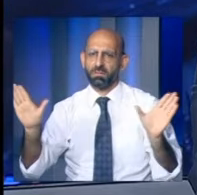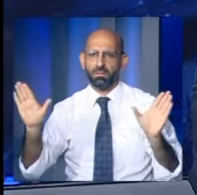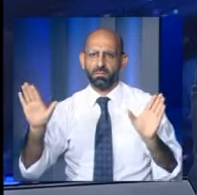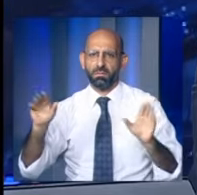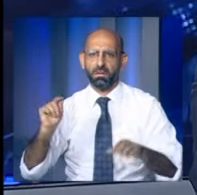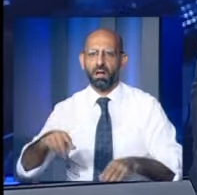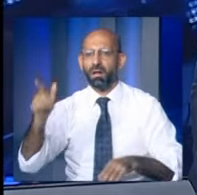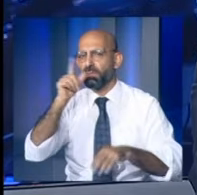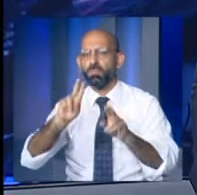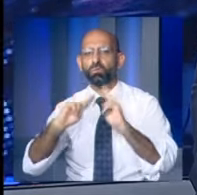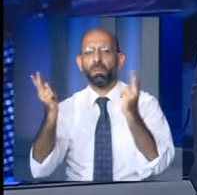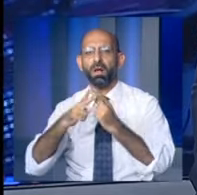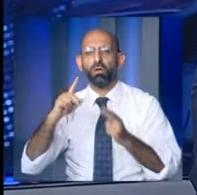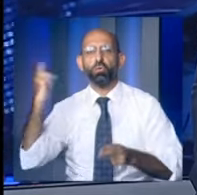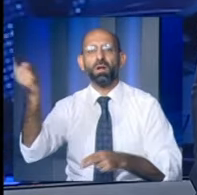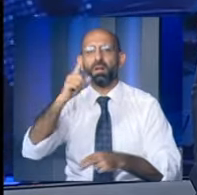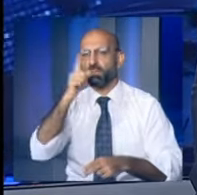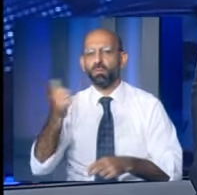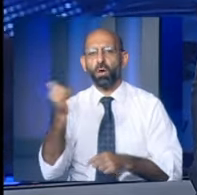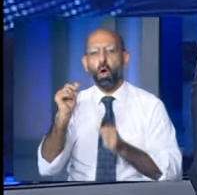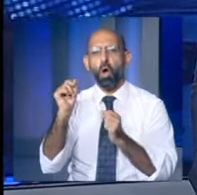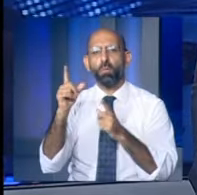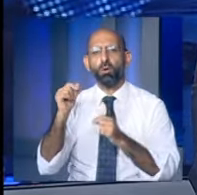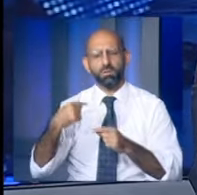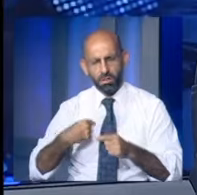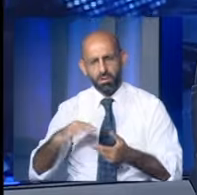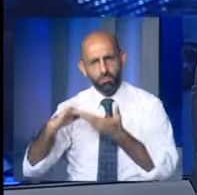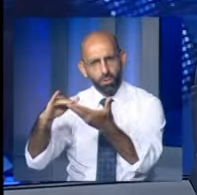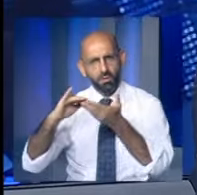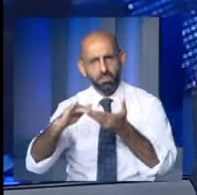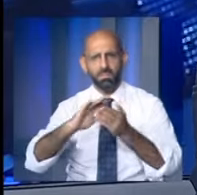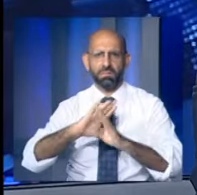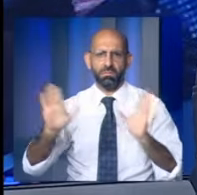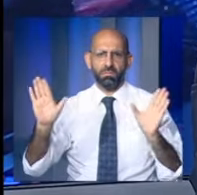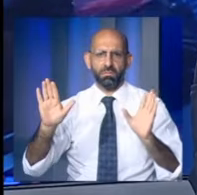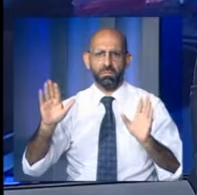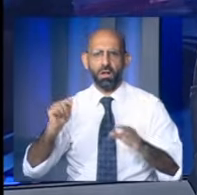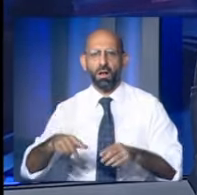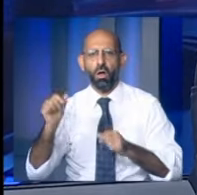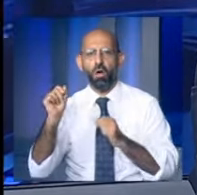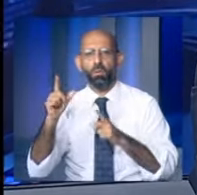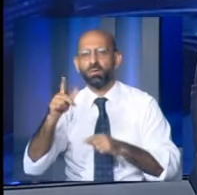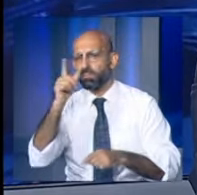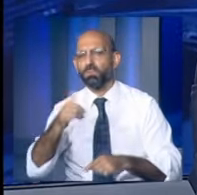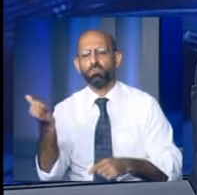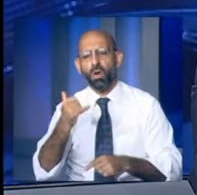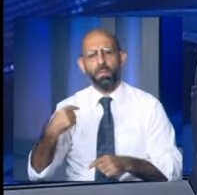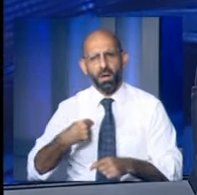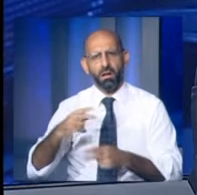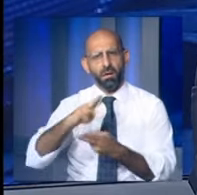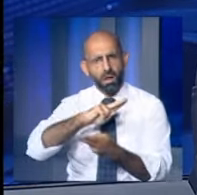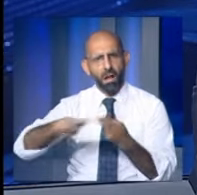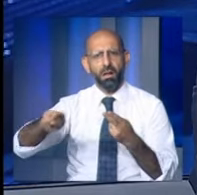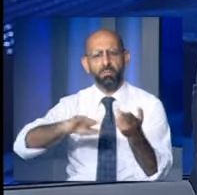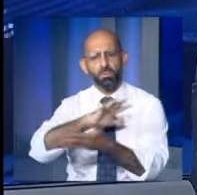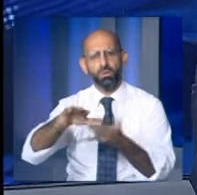الإنسانية، وأضاف إن المجتمع الدولي بكامله يعترف بالدور الإنساني لقبرص ويرحب به، وأكد